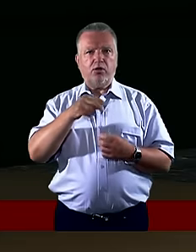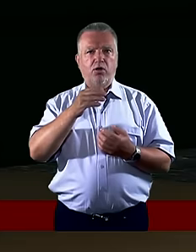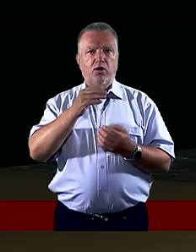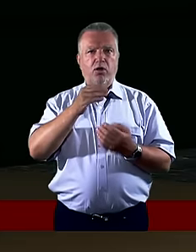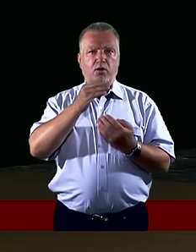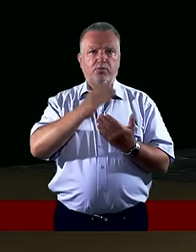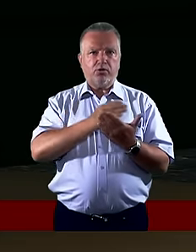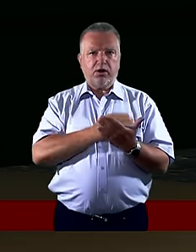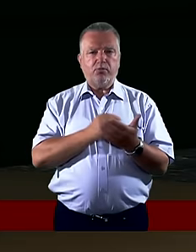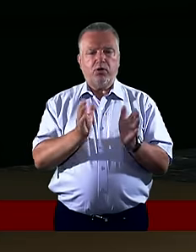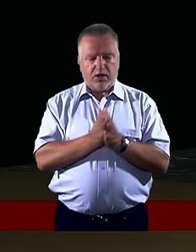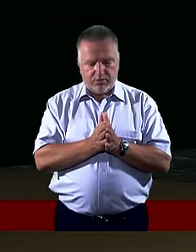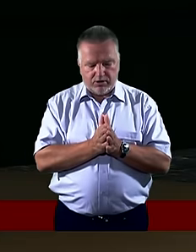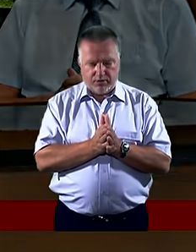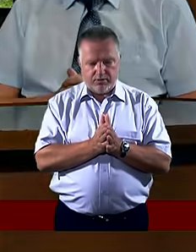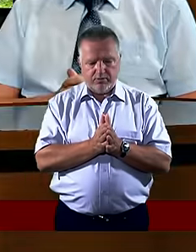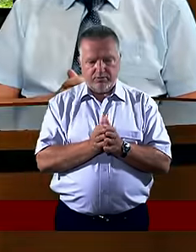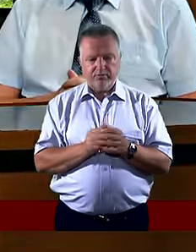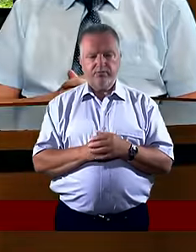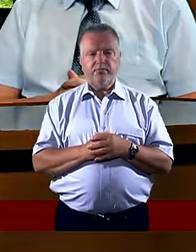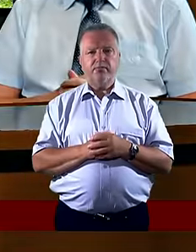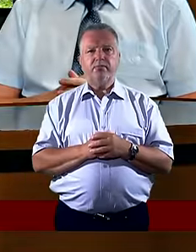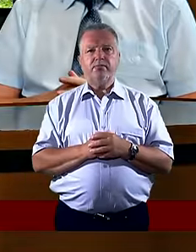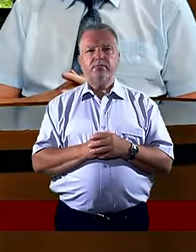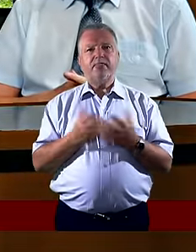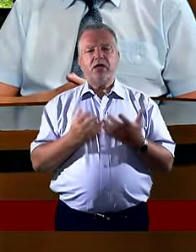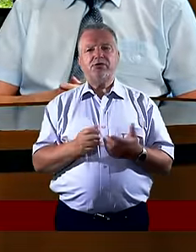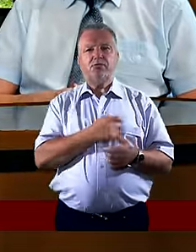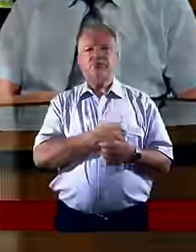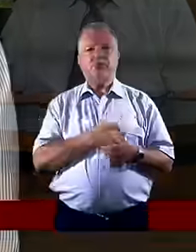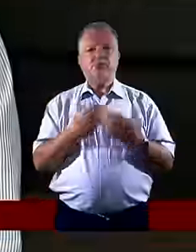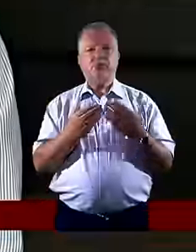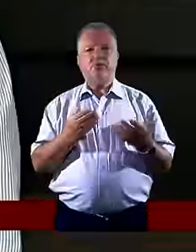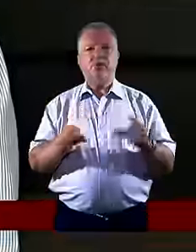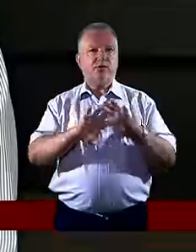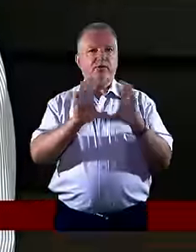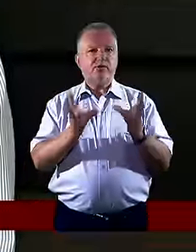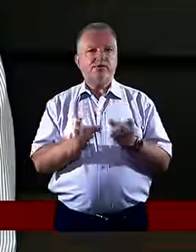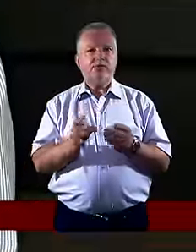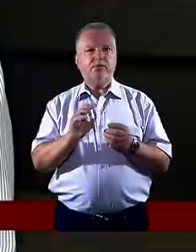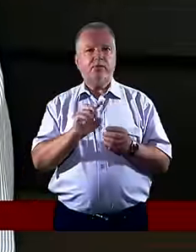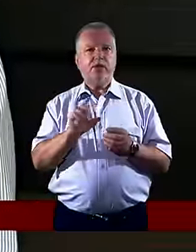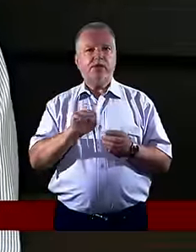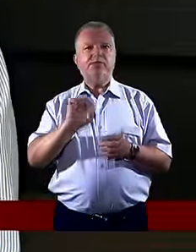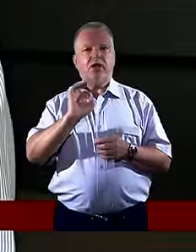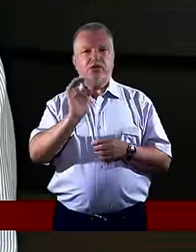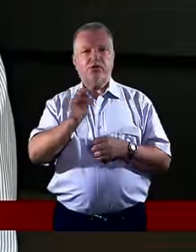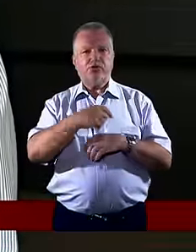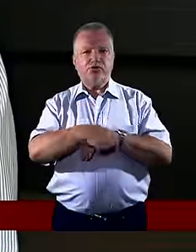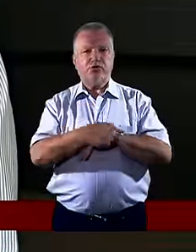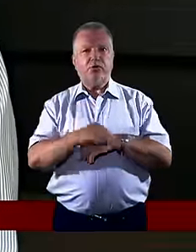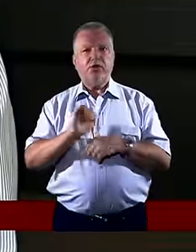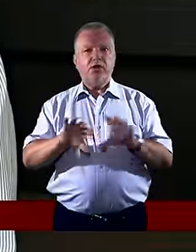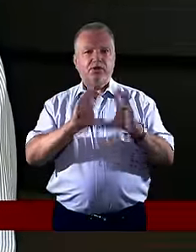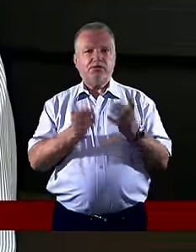widzów tego programu. Amen. Amen. Chciałbym serdecznie podziękować Wam wszystkim za to